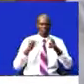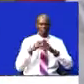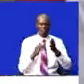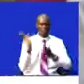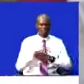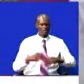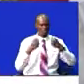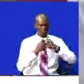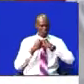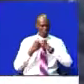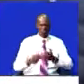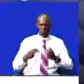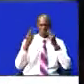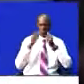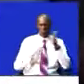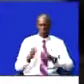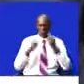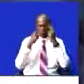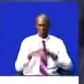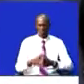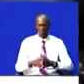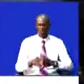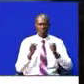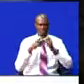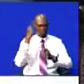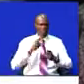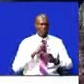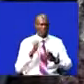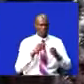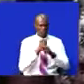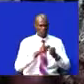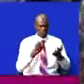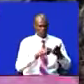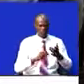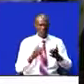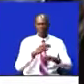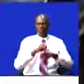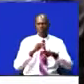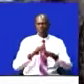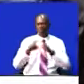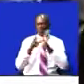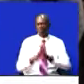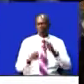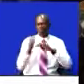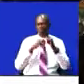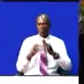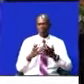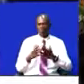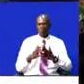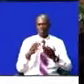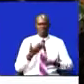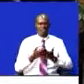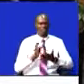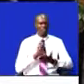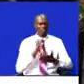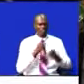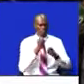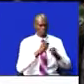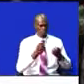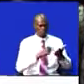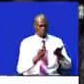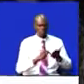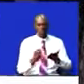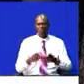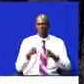waneno mondo wa tim registration ne waluongo wakili ka jo ODM mobiyo ng'e kaka wanyalo timo registration to